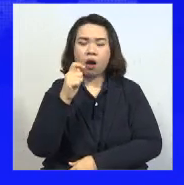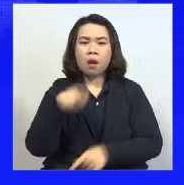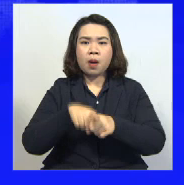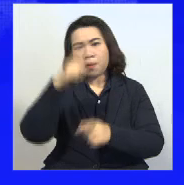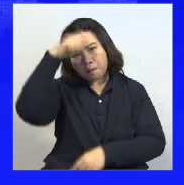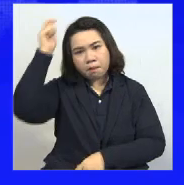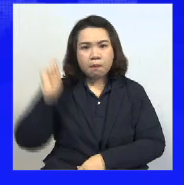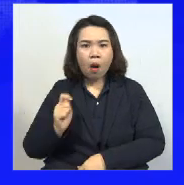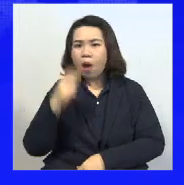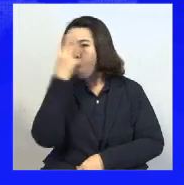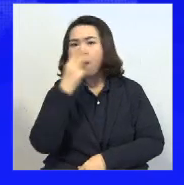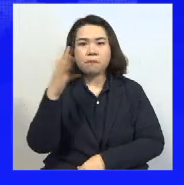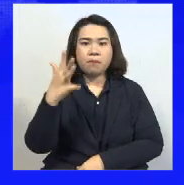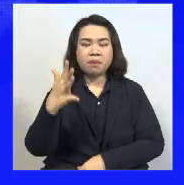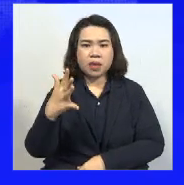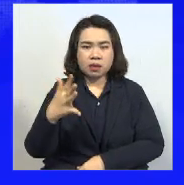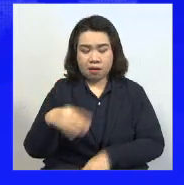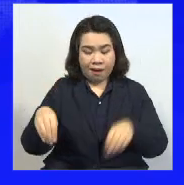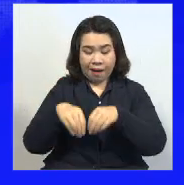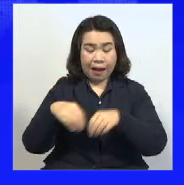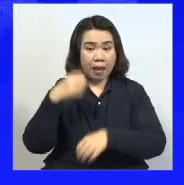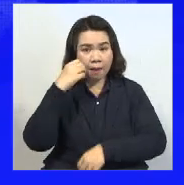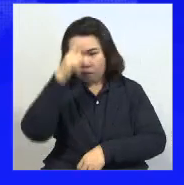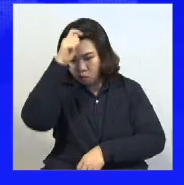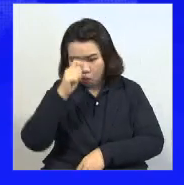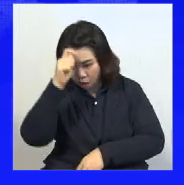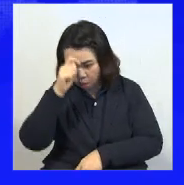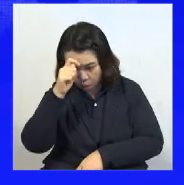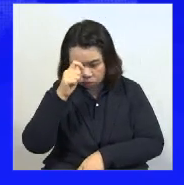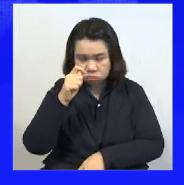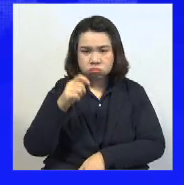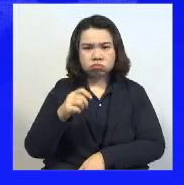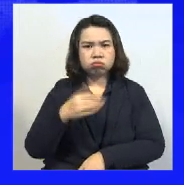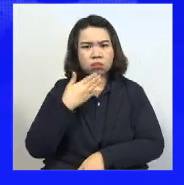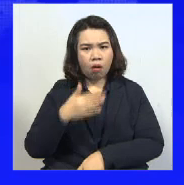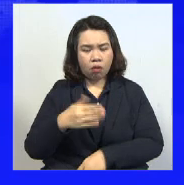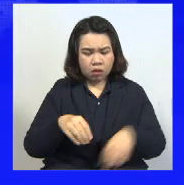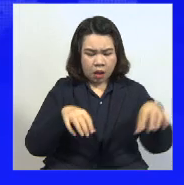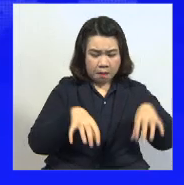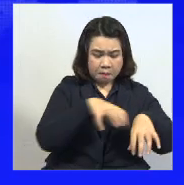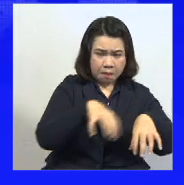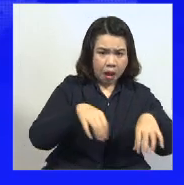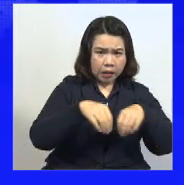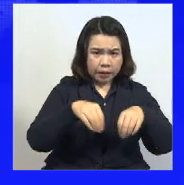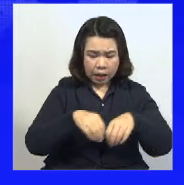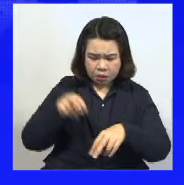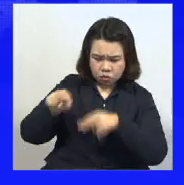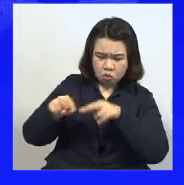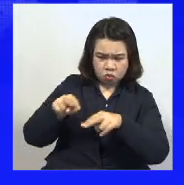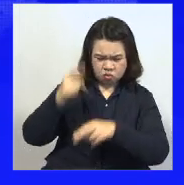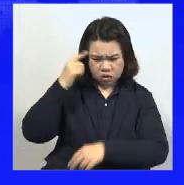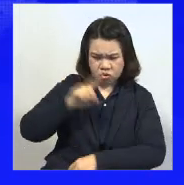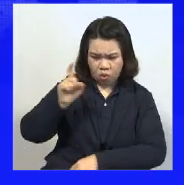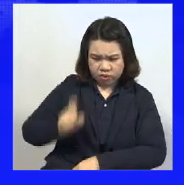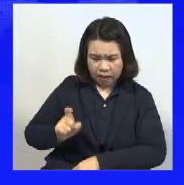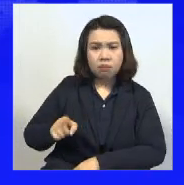ไม่ได้เปิดเผยใบหน้ากับคนที่อยู่ในละแวกใกล้เคียงก็เลยทำให้หลายๆคนก็มีความสงสัยอยู่บ้างแต่ด้วยความว่าเขาเป็นคนเก็บตัวก็เ